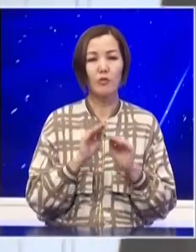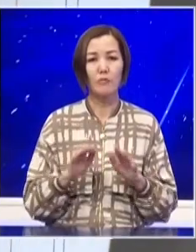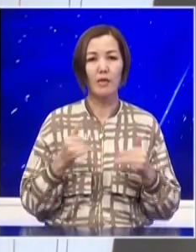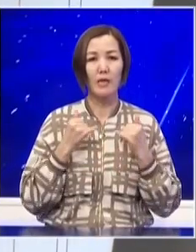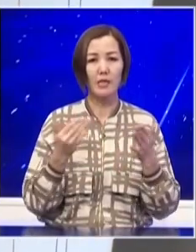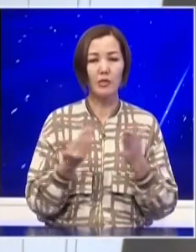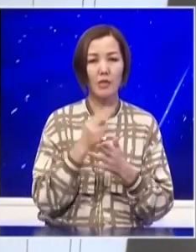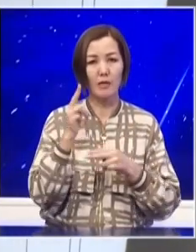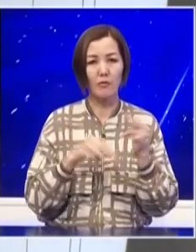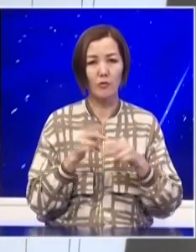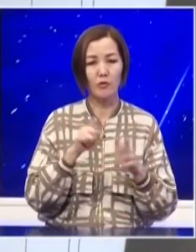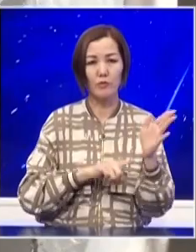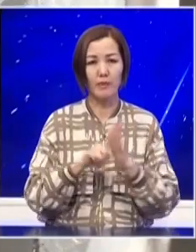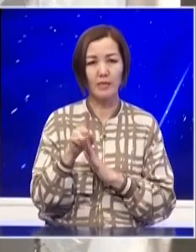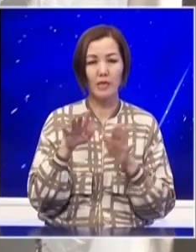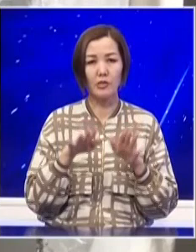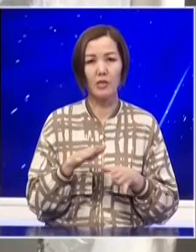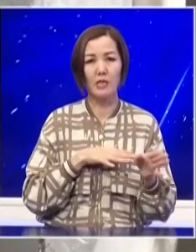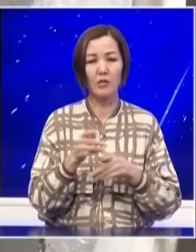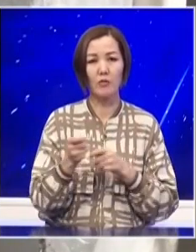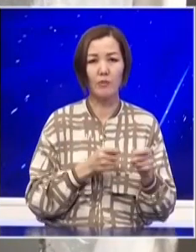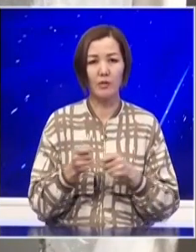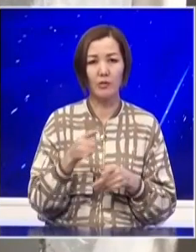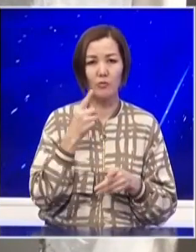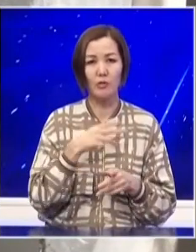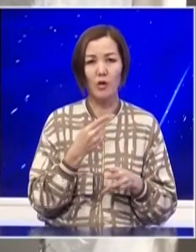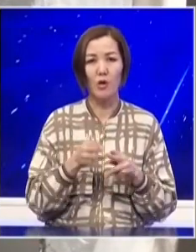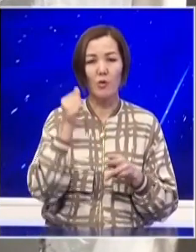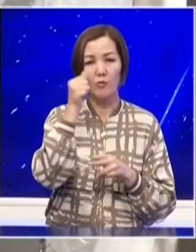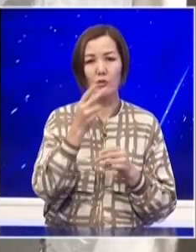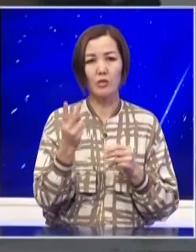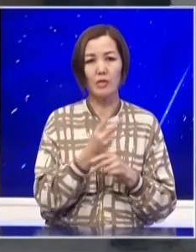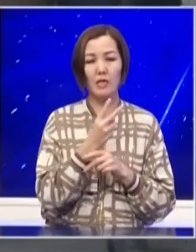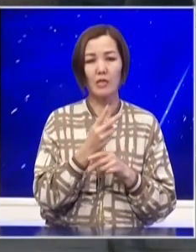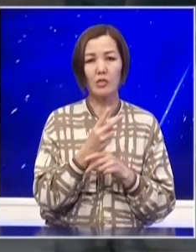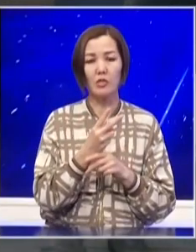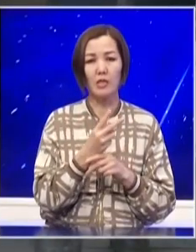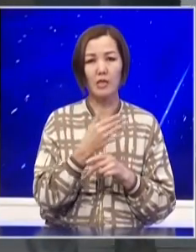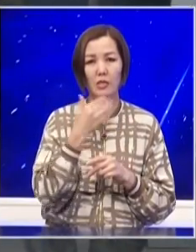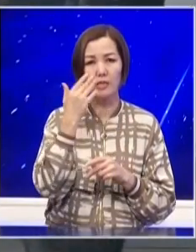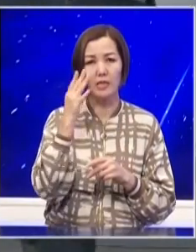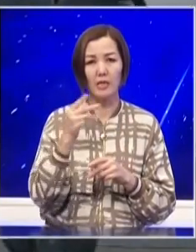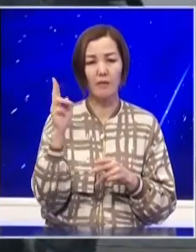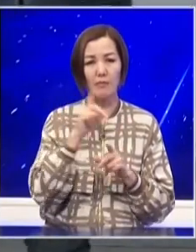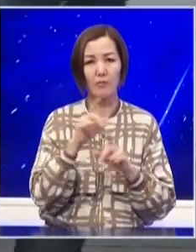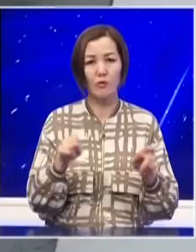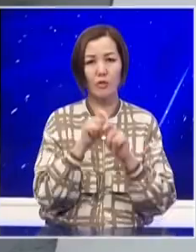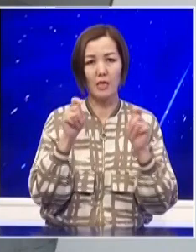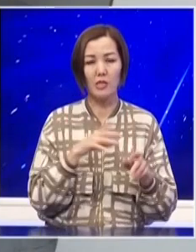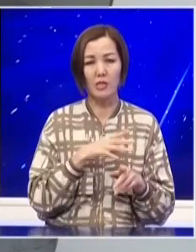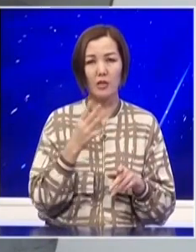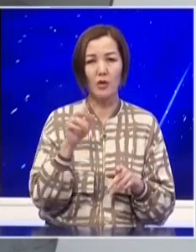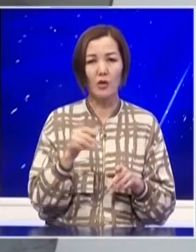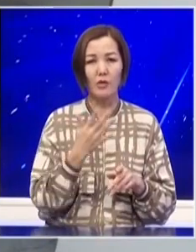жаңа мектеп құрылысы басталған. Жергілікті атқарушы билік өкілдерінің айтуынша осы жылдың екінші жарты жылдығында білім ордасы қолданысқа беріледі. Оған